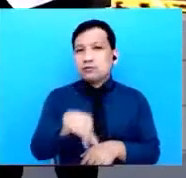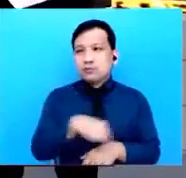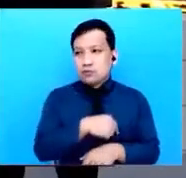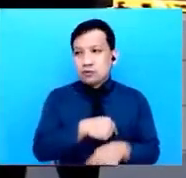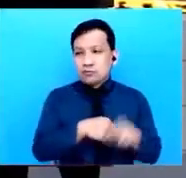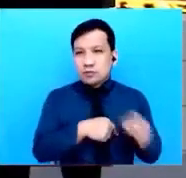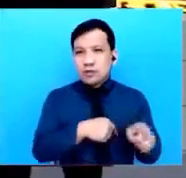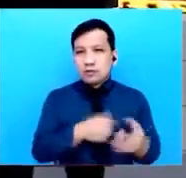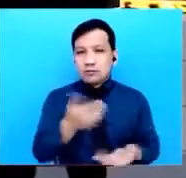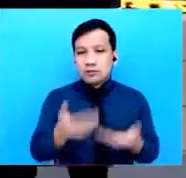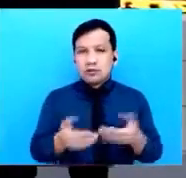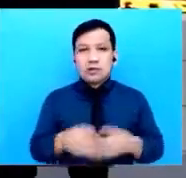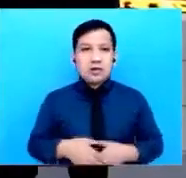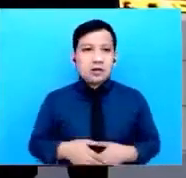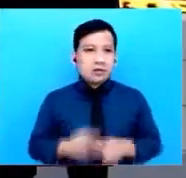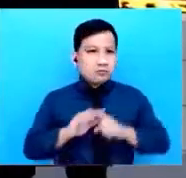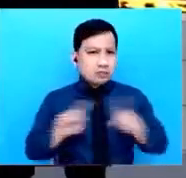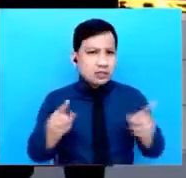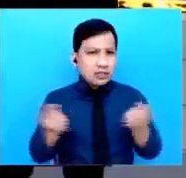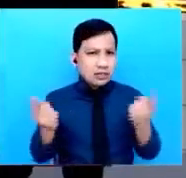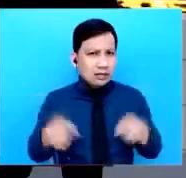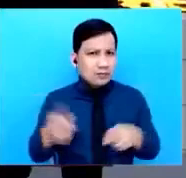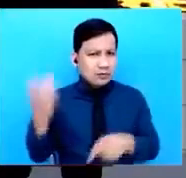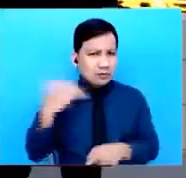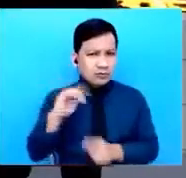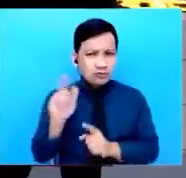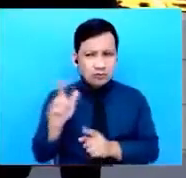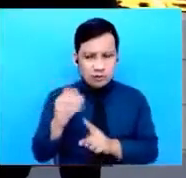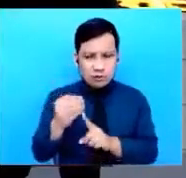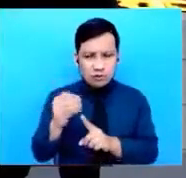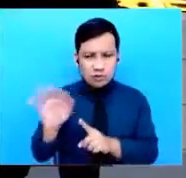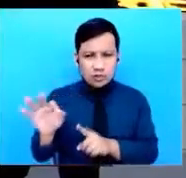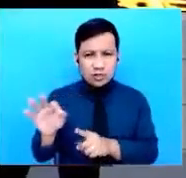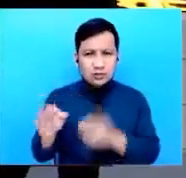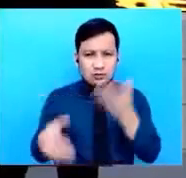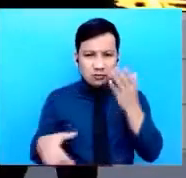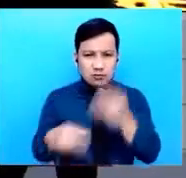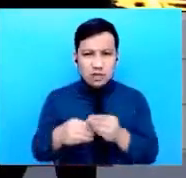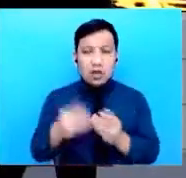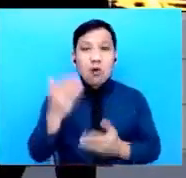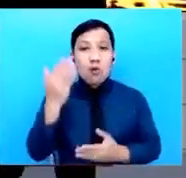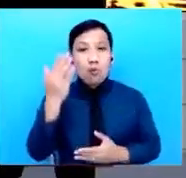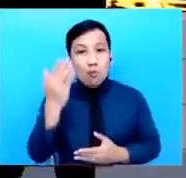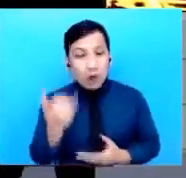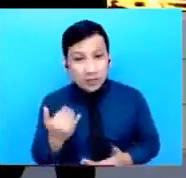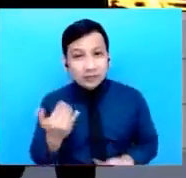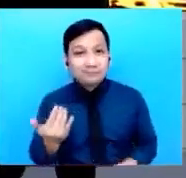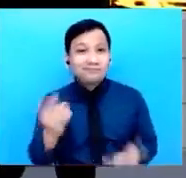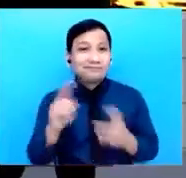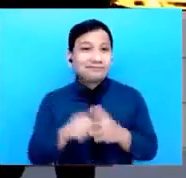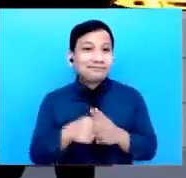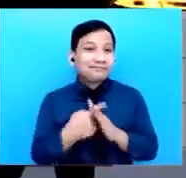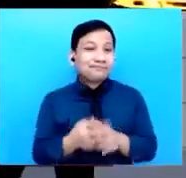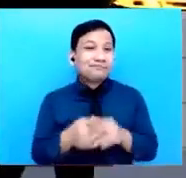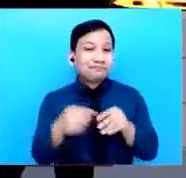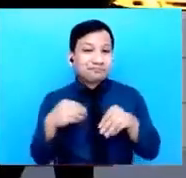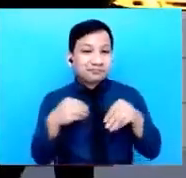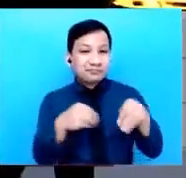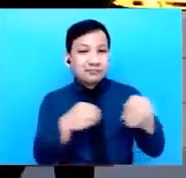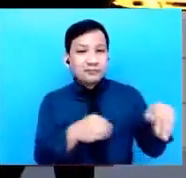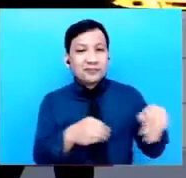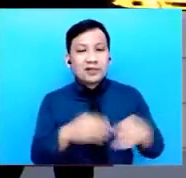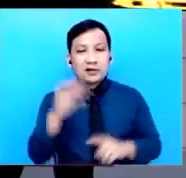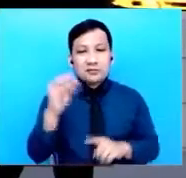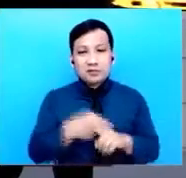kandidato. Pero ano ba nangyari noong 2009? Nagsimula po ang lahat dahil din sa isang motorcade.